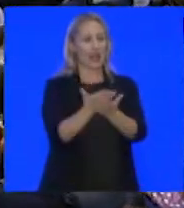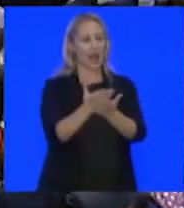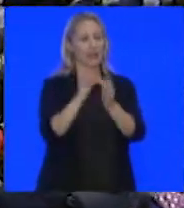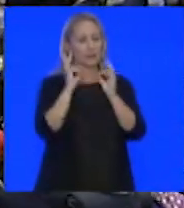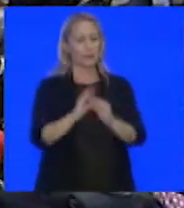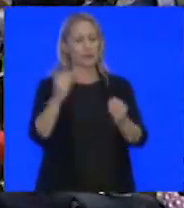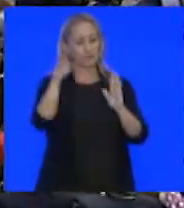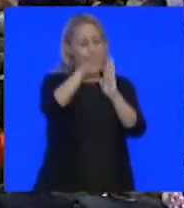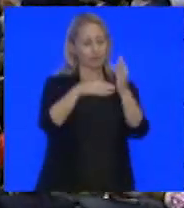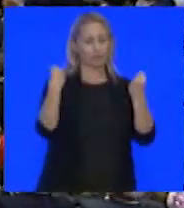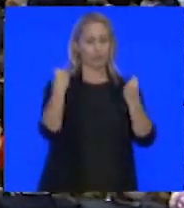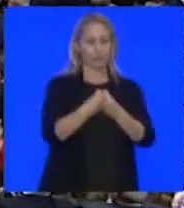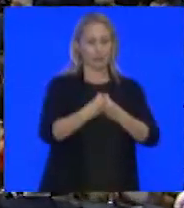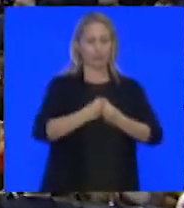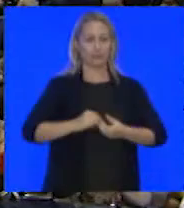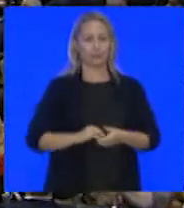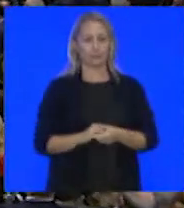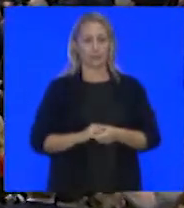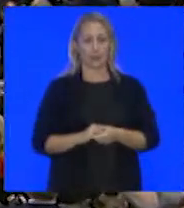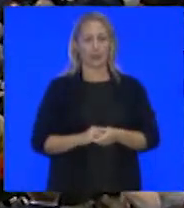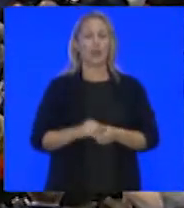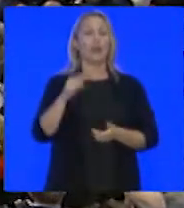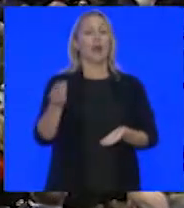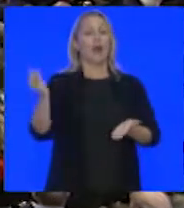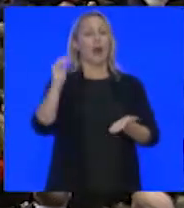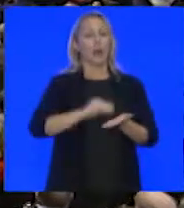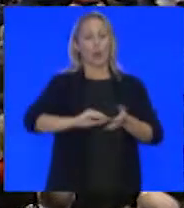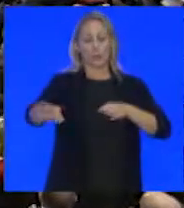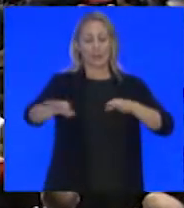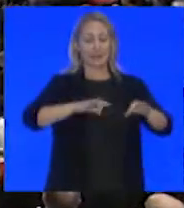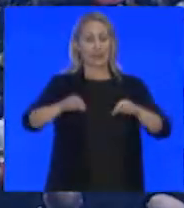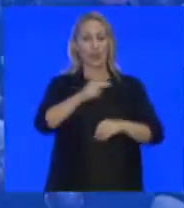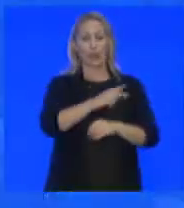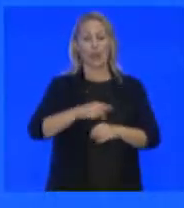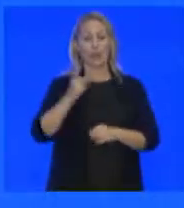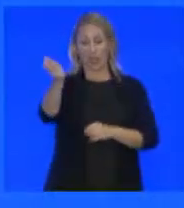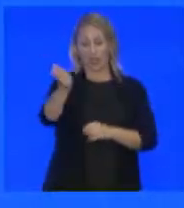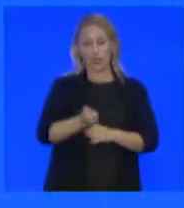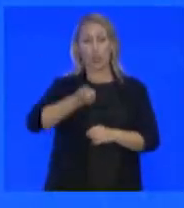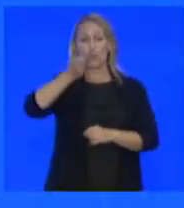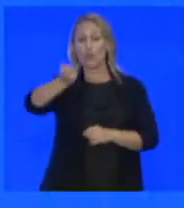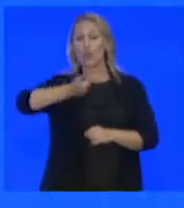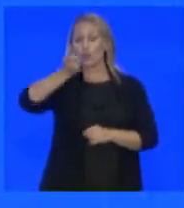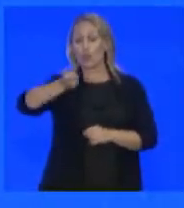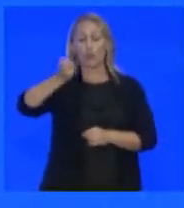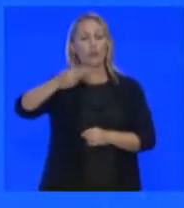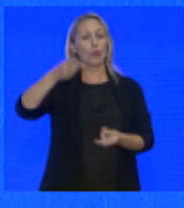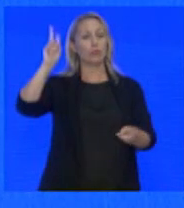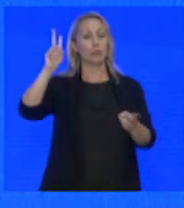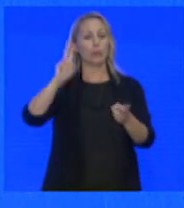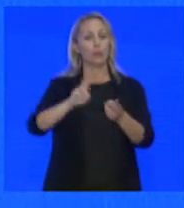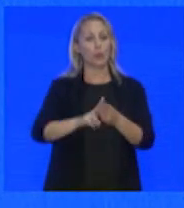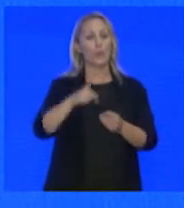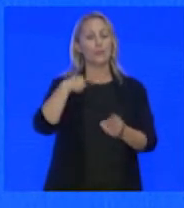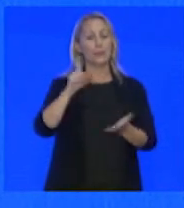σημαντικό, προχωρούμε με ένα ενιαίο σχέδιο της μείωσης των κόκκινων δανείων, ώστε να δοθεί στις επιχειρήσεις ευκαιρία για